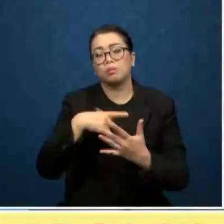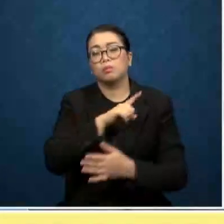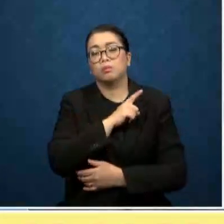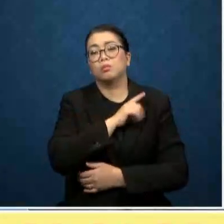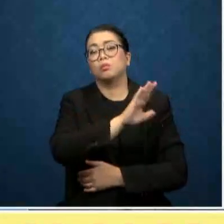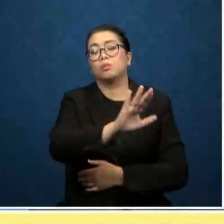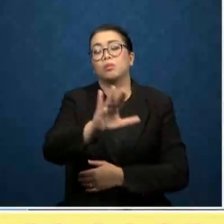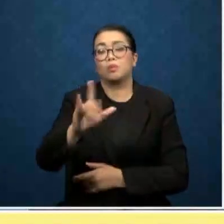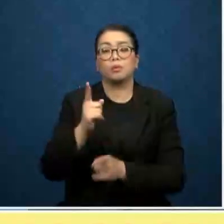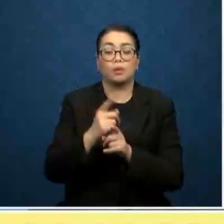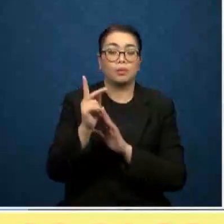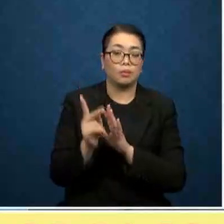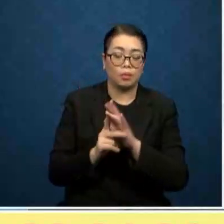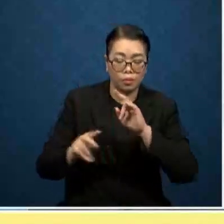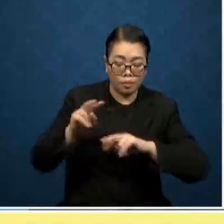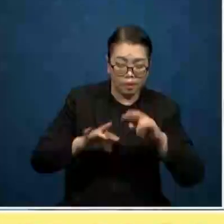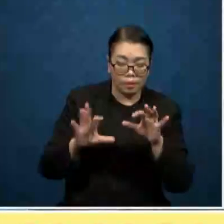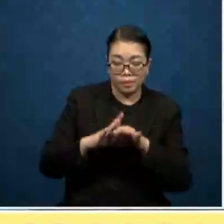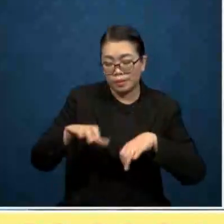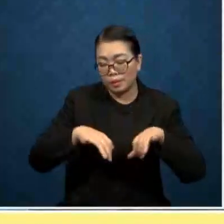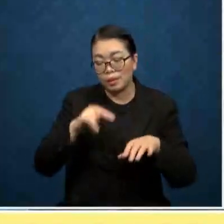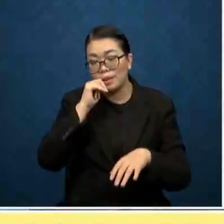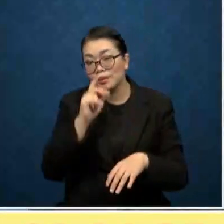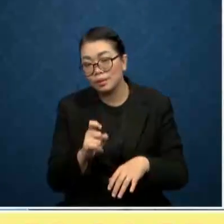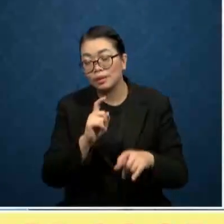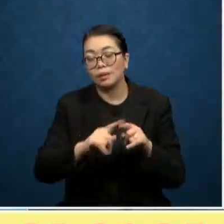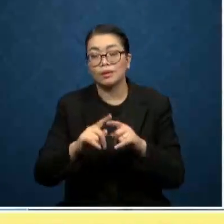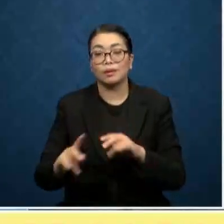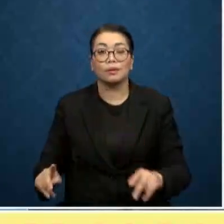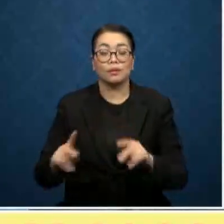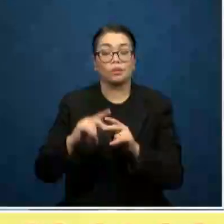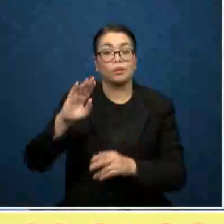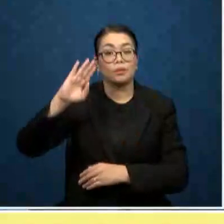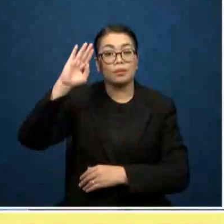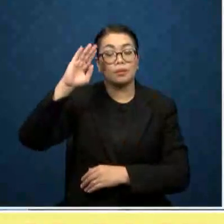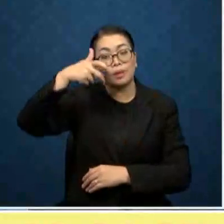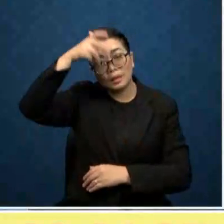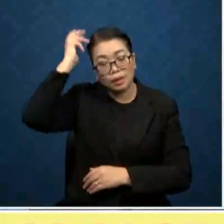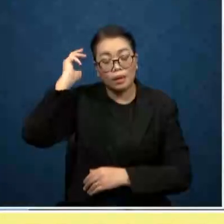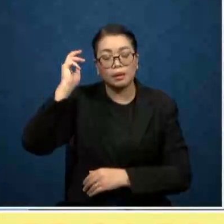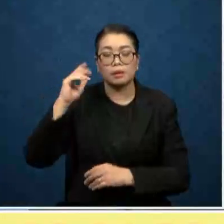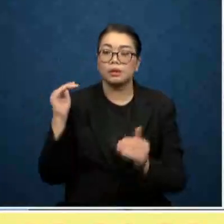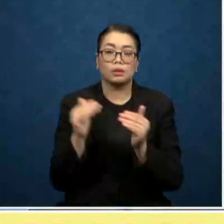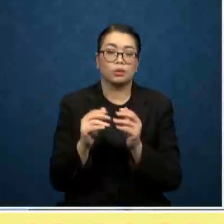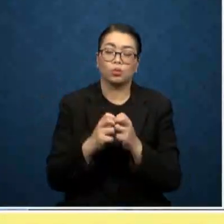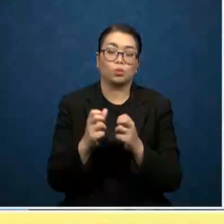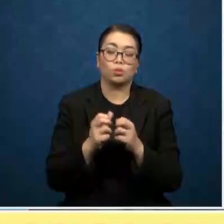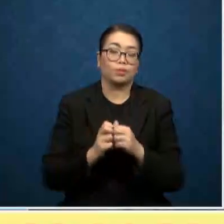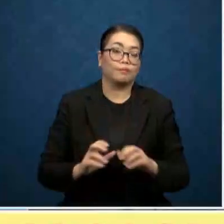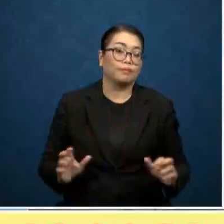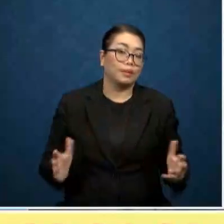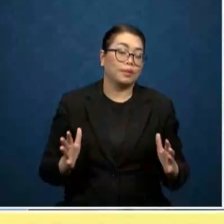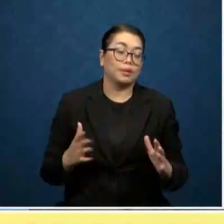อบทตามกฎหมายที่จะดูแลเรื่องจัดการน้ำเสียกระทรวงมหาดไทยเนี่ยไม่มีสิทธิ์เข้าไปยุ่มย่ามเ